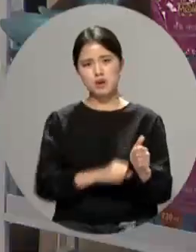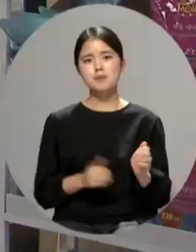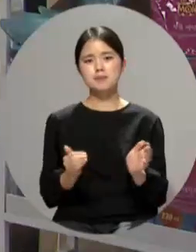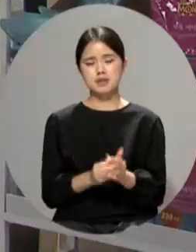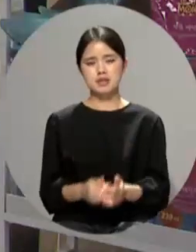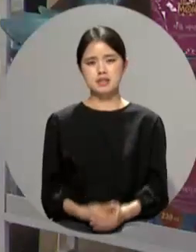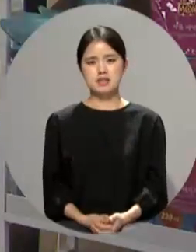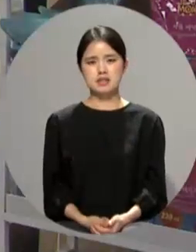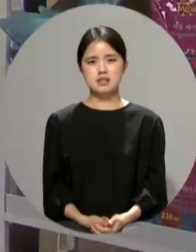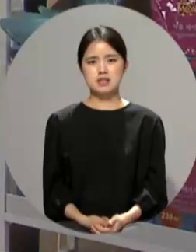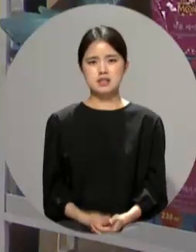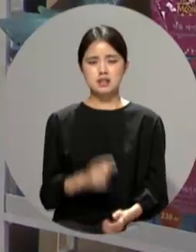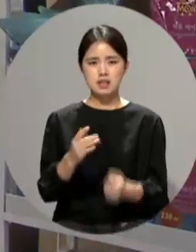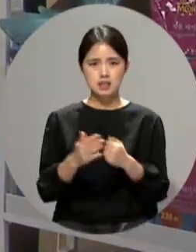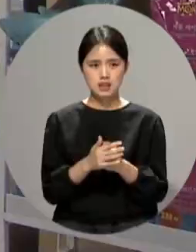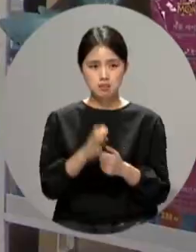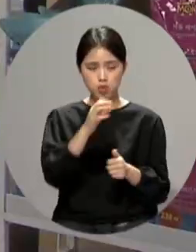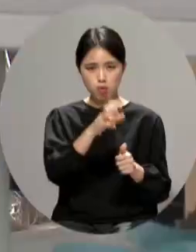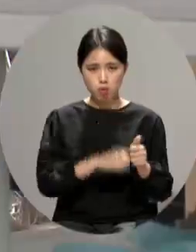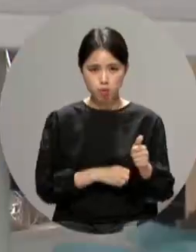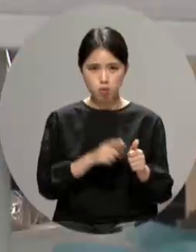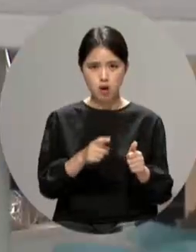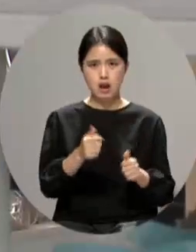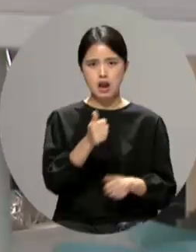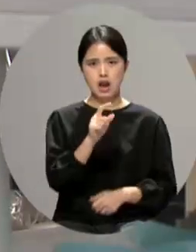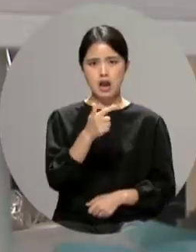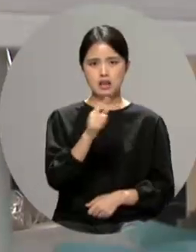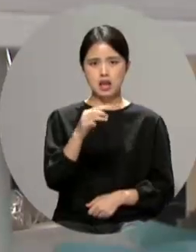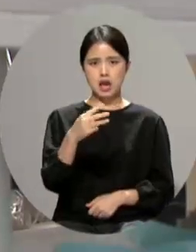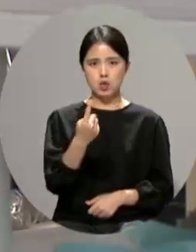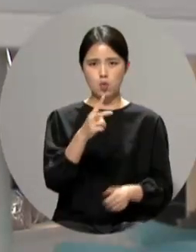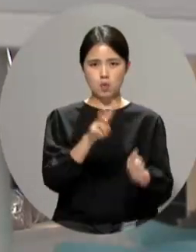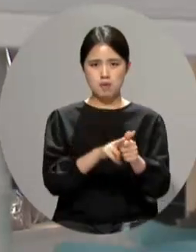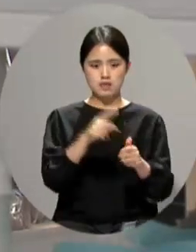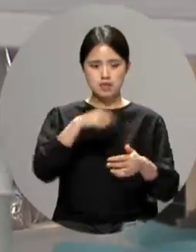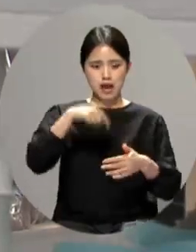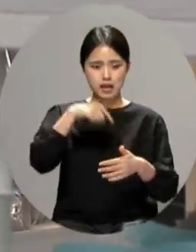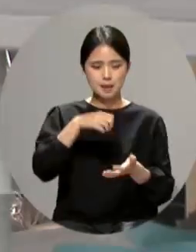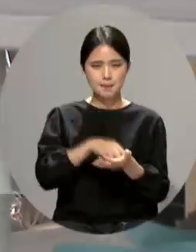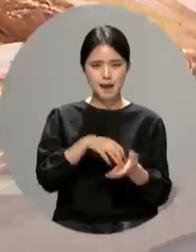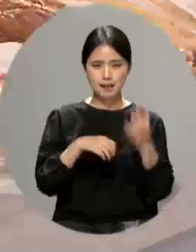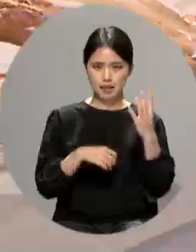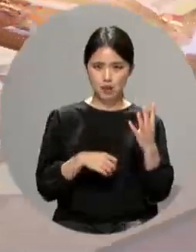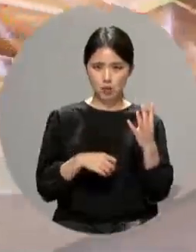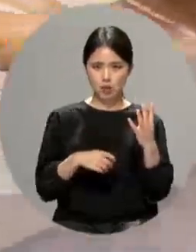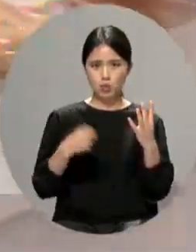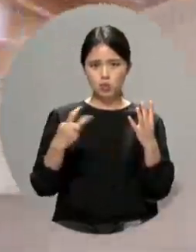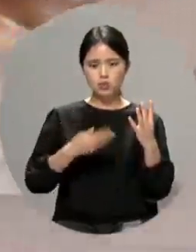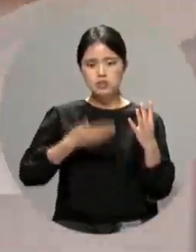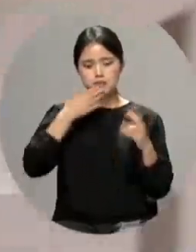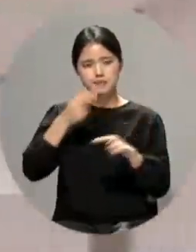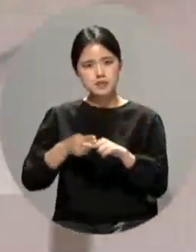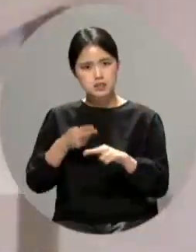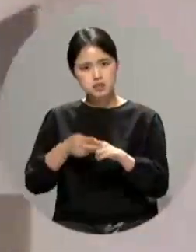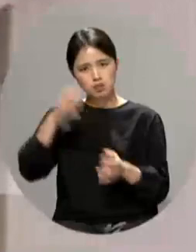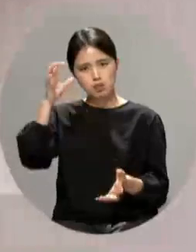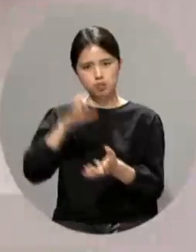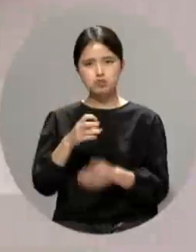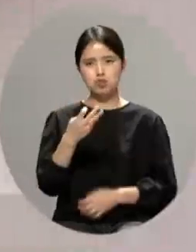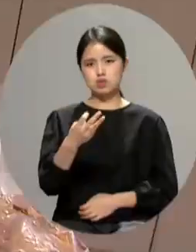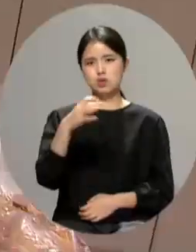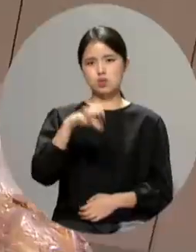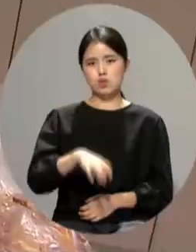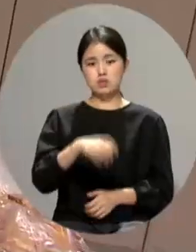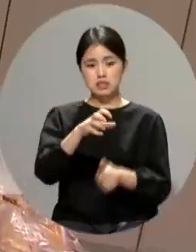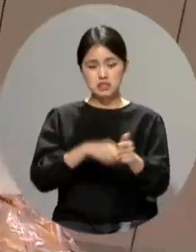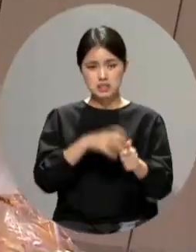밝혀졌습니다. 이렇게 돈을 뜯긴 업체는 하나로마트 입점 빵집 4곳을 비롯해 음식점 등 모두 13곳.